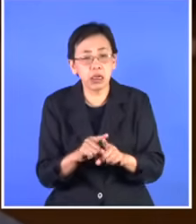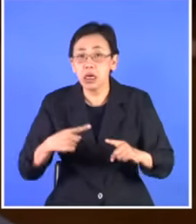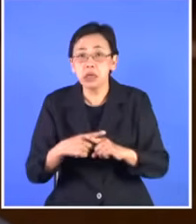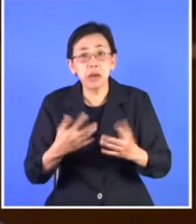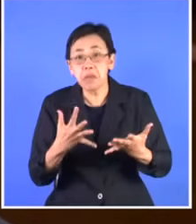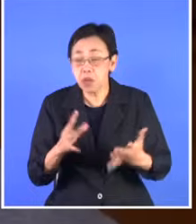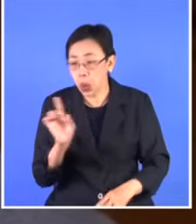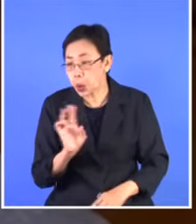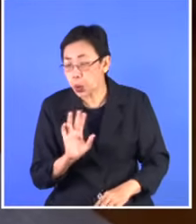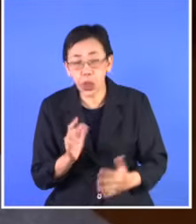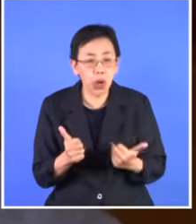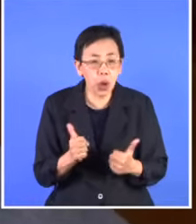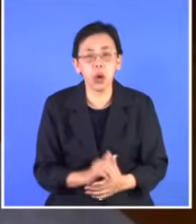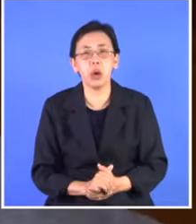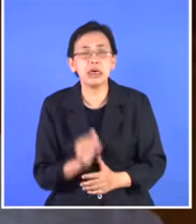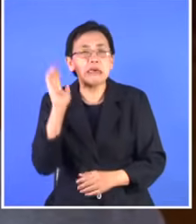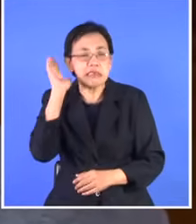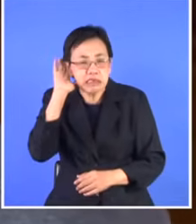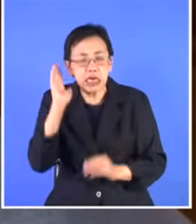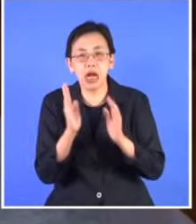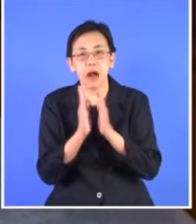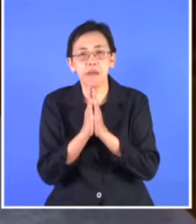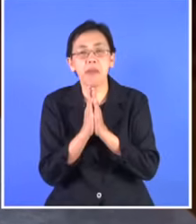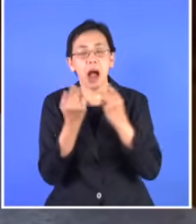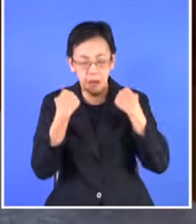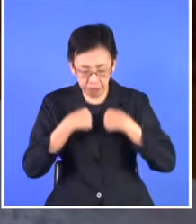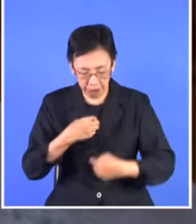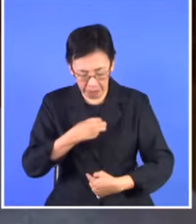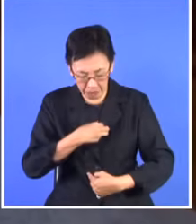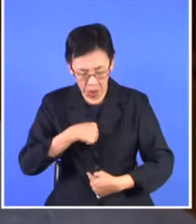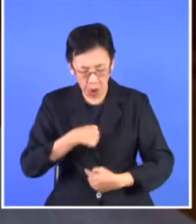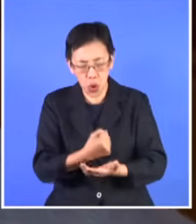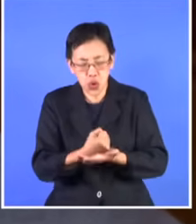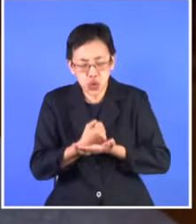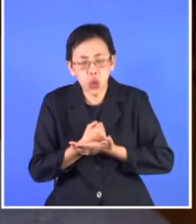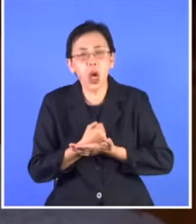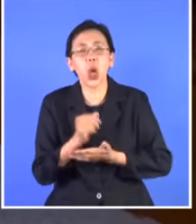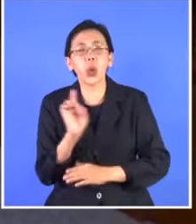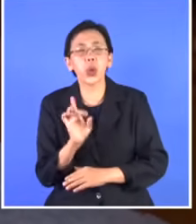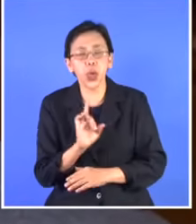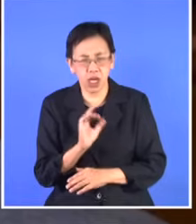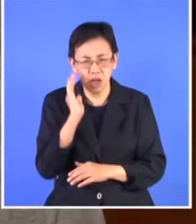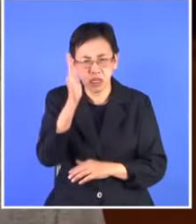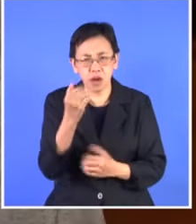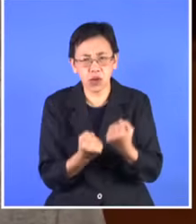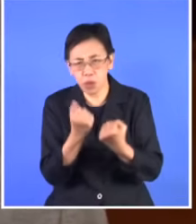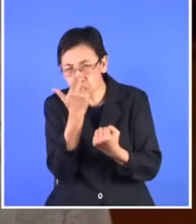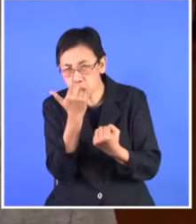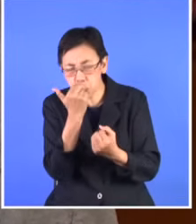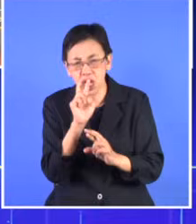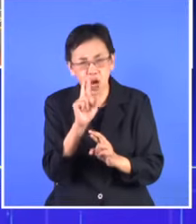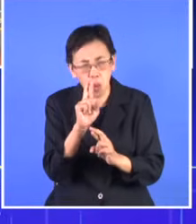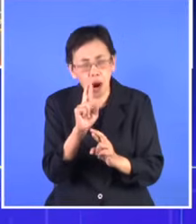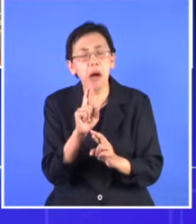ครับไม่เจ็บอืก็เชื่อในบารมีของหลวงพ่อที่คล้องคอนะคะแต่ว่ายังไงแล้วก็อย่าประมาทแล้วกันนะคะ